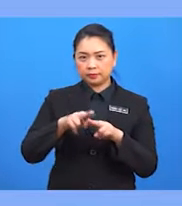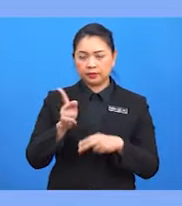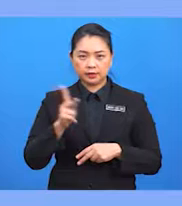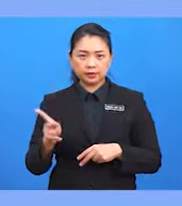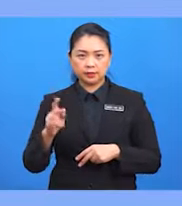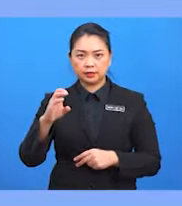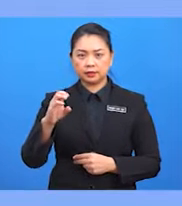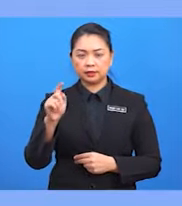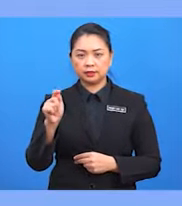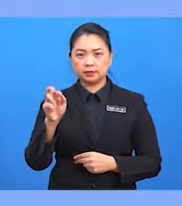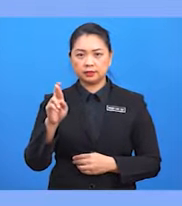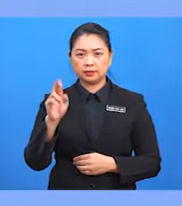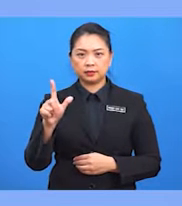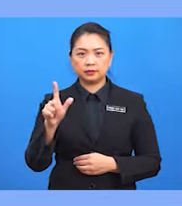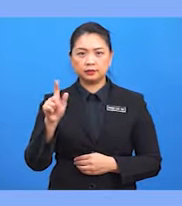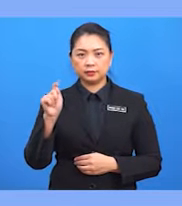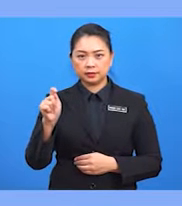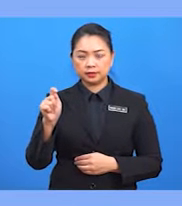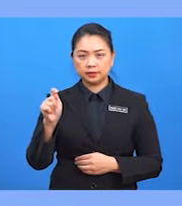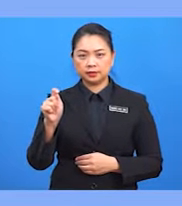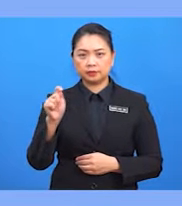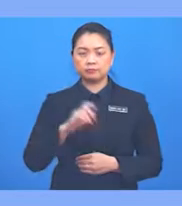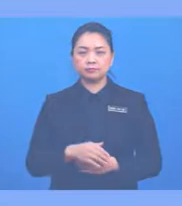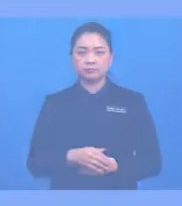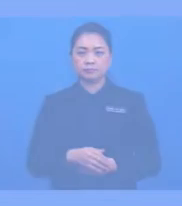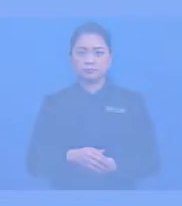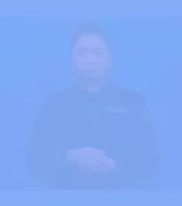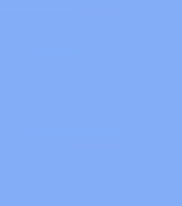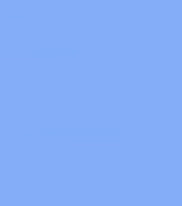Ctrl T untuk transform image tersebut.